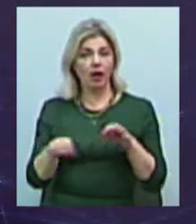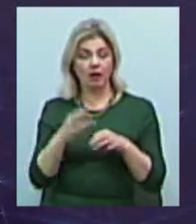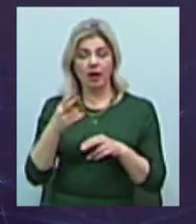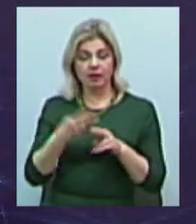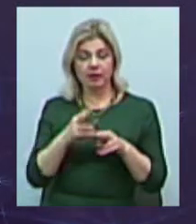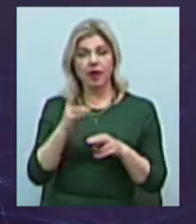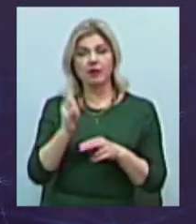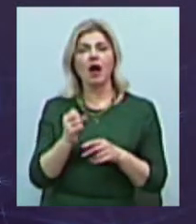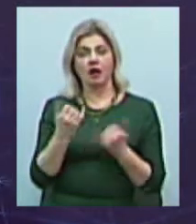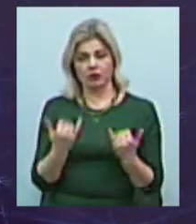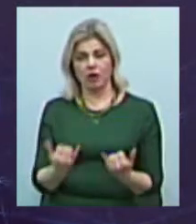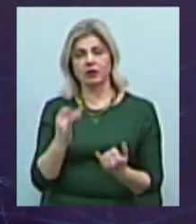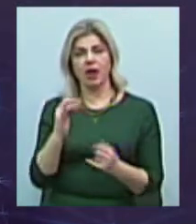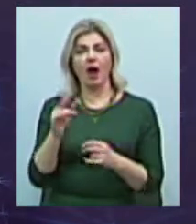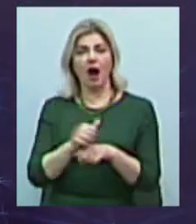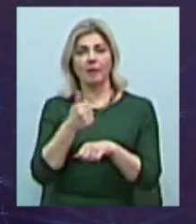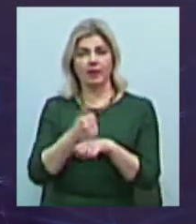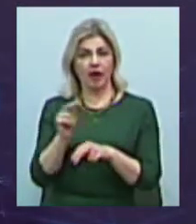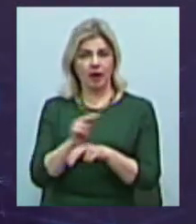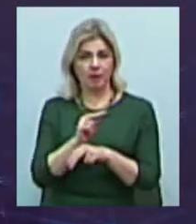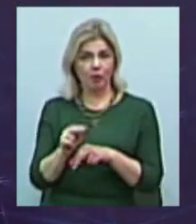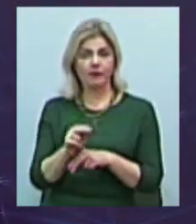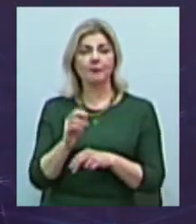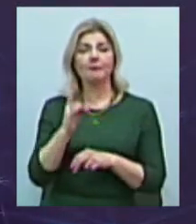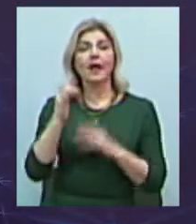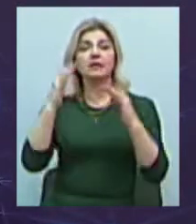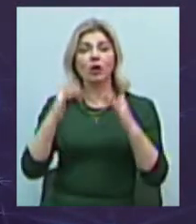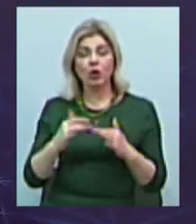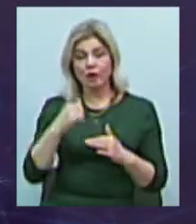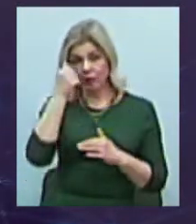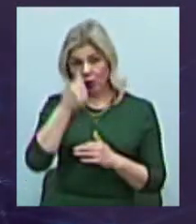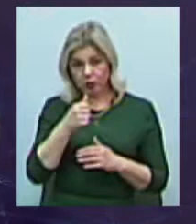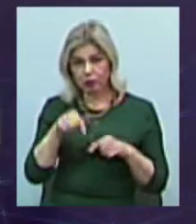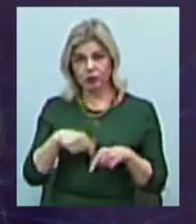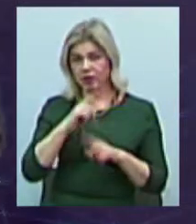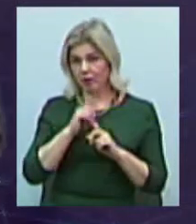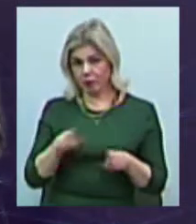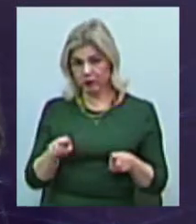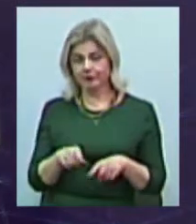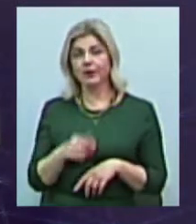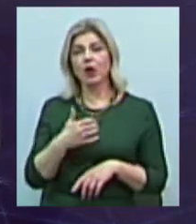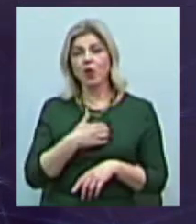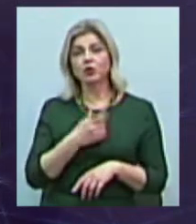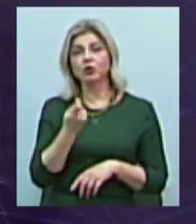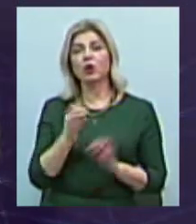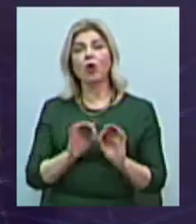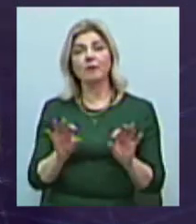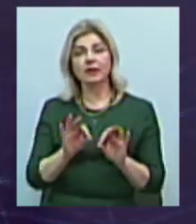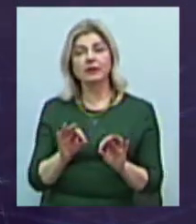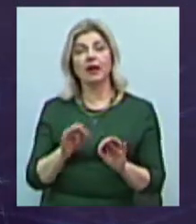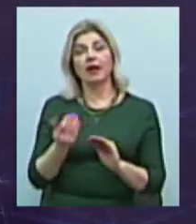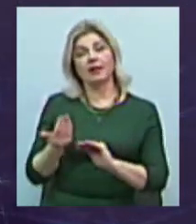середній та капітальний ремонт. Що це значить? Що такої дороги, як на Снігурівку, її не буде в цьому році. Хочу трошки пояснити, дати